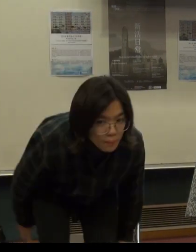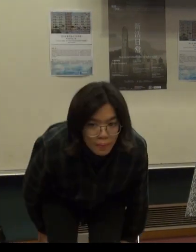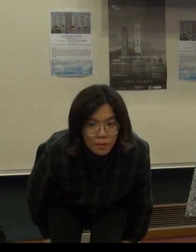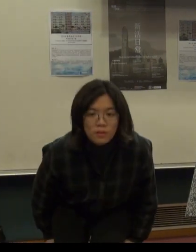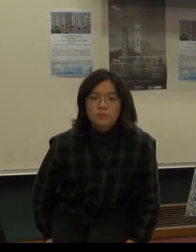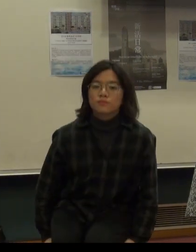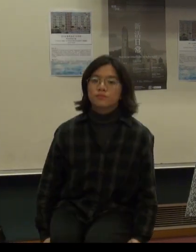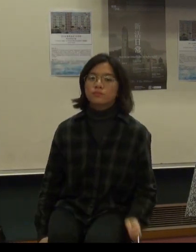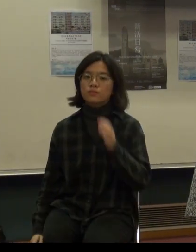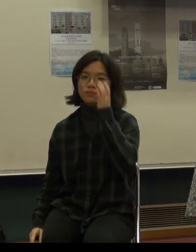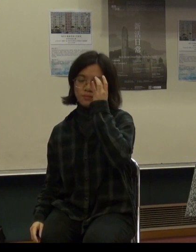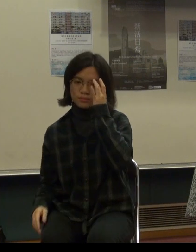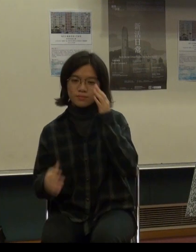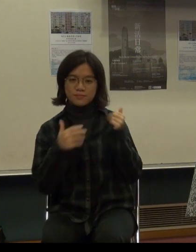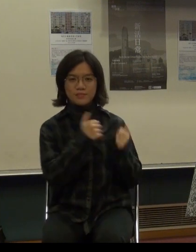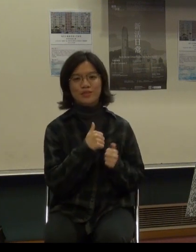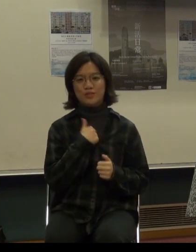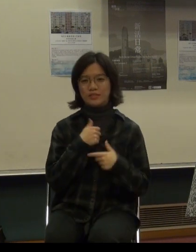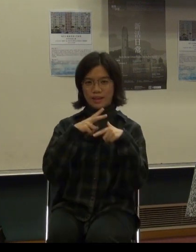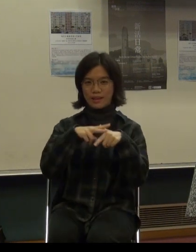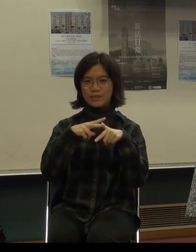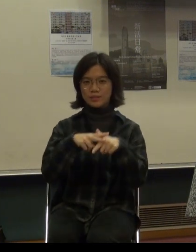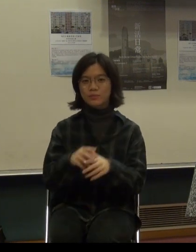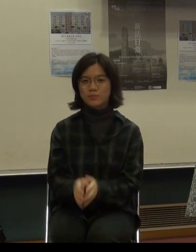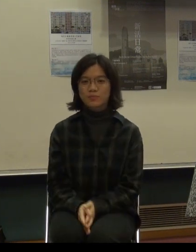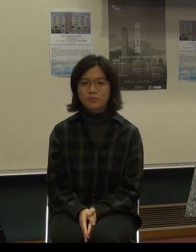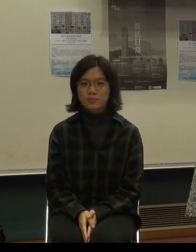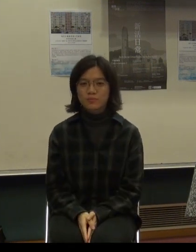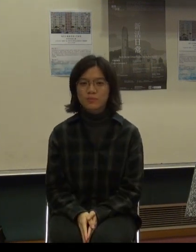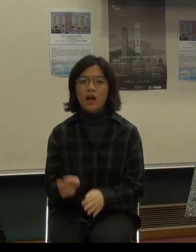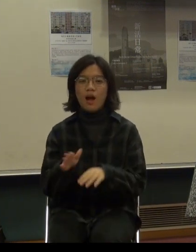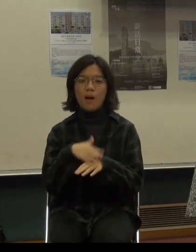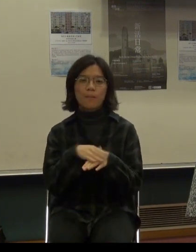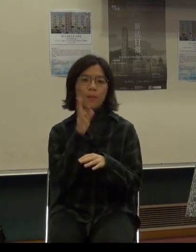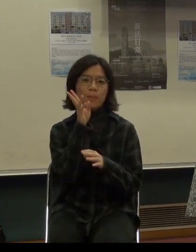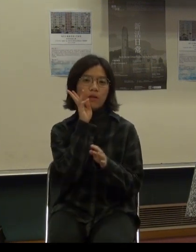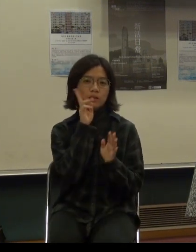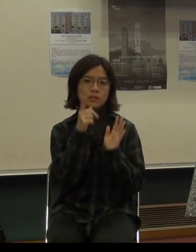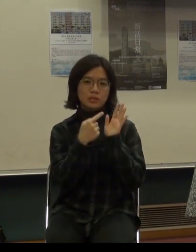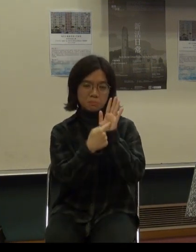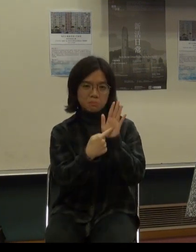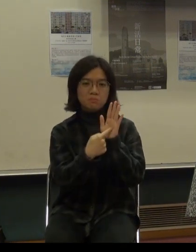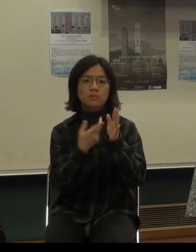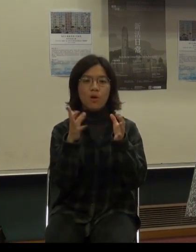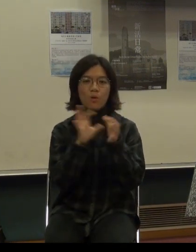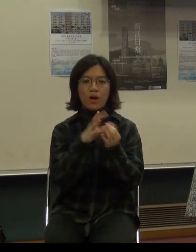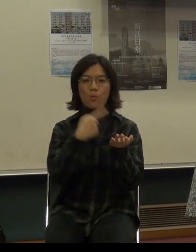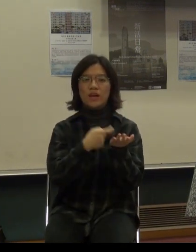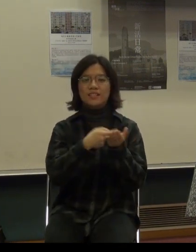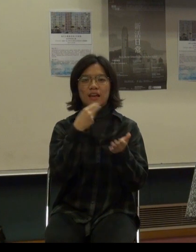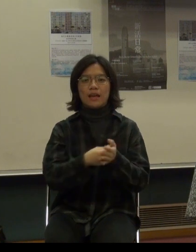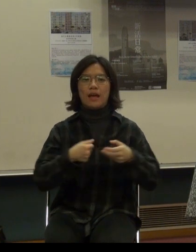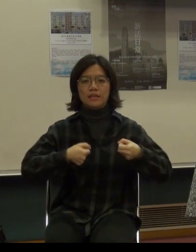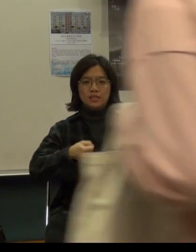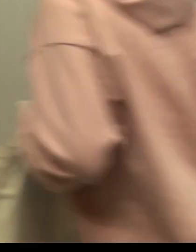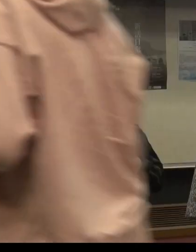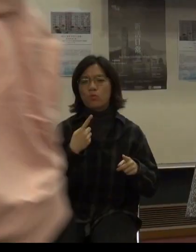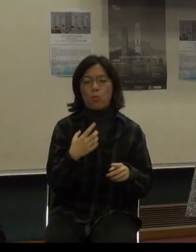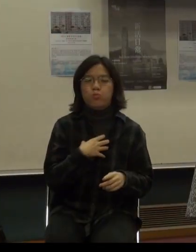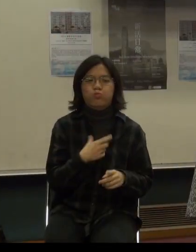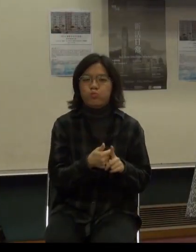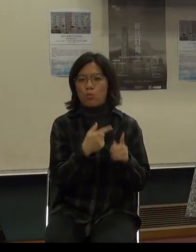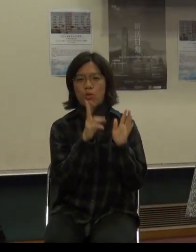係，多謝徐教授嗰個介紹嘅。頭先你舉咗灣仔街市嗰個就一個好好嘅例子。我作為一個完全嘅外